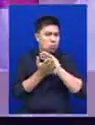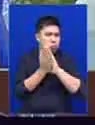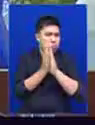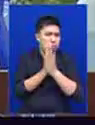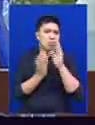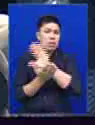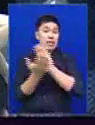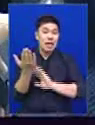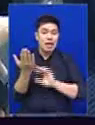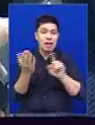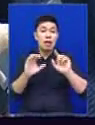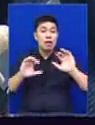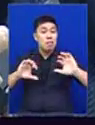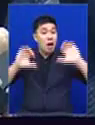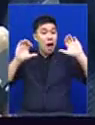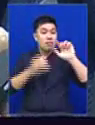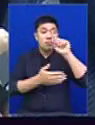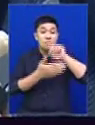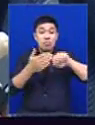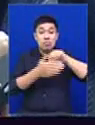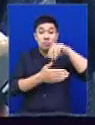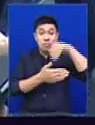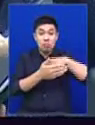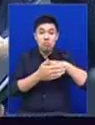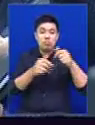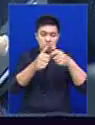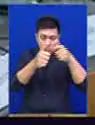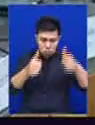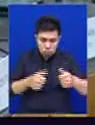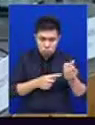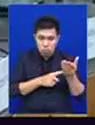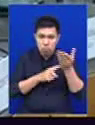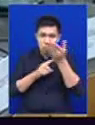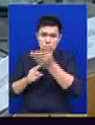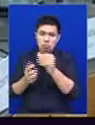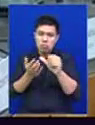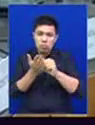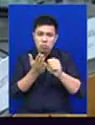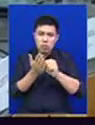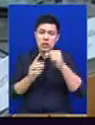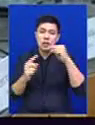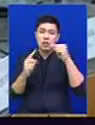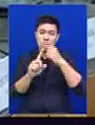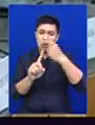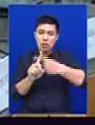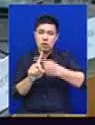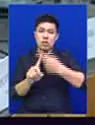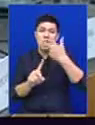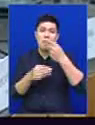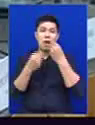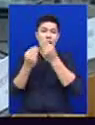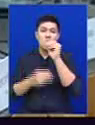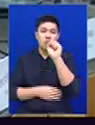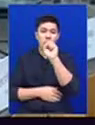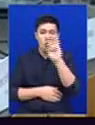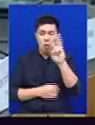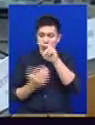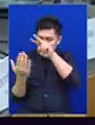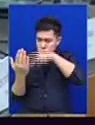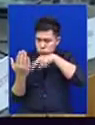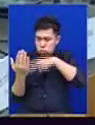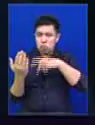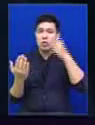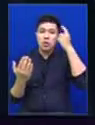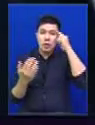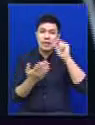โดยให้รัฐบาลที่มาจากการเลือกตั้งต้องรายงานเรื่องการปฏิรูปประเทศทุก3เดือนให้กับสว.สรรหานี้ได้รับทราบรวมถึง